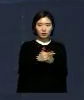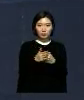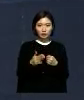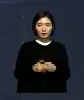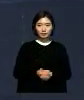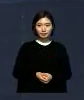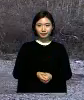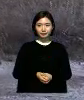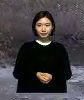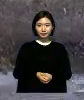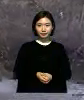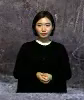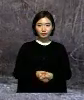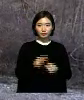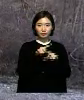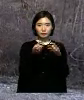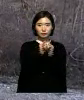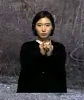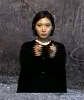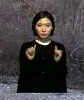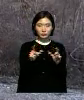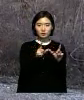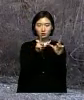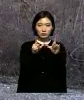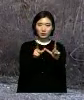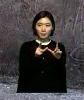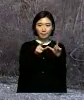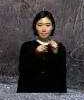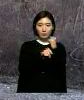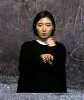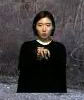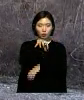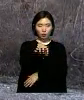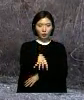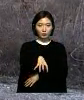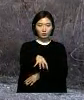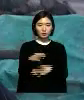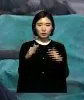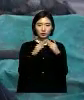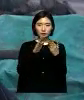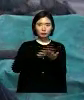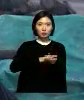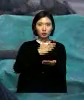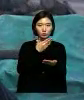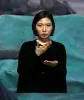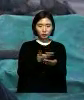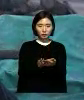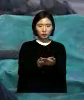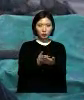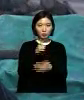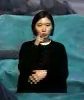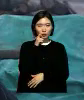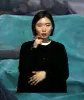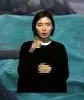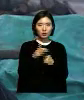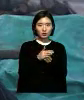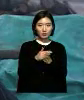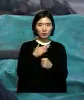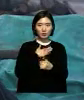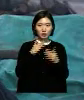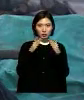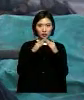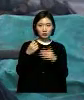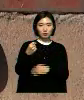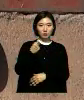때문입니다. 주민들이 삶의 터전인 집 개보수를 전혀 해주질 못해서 내